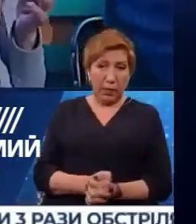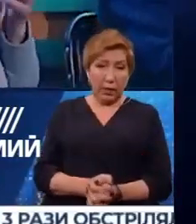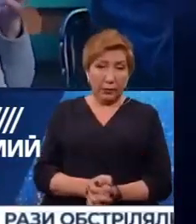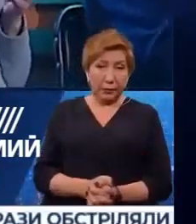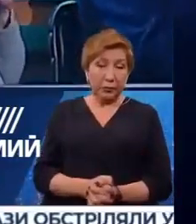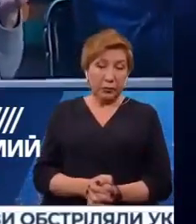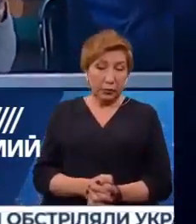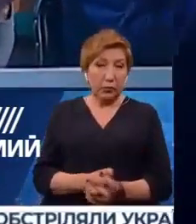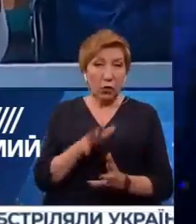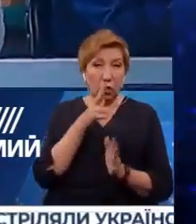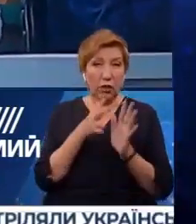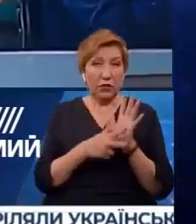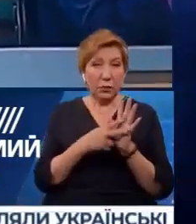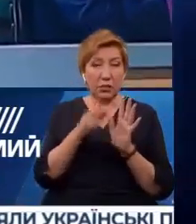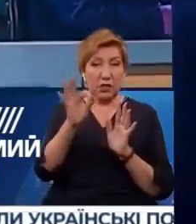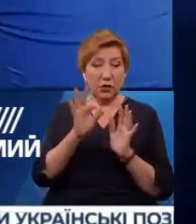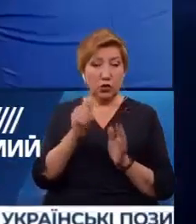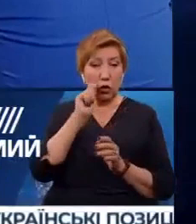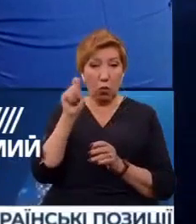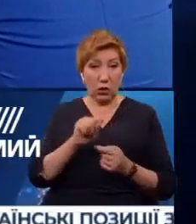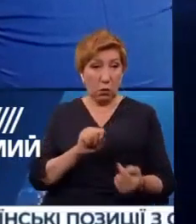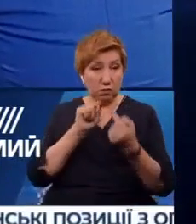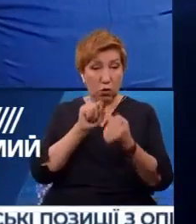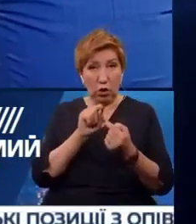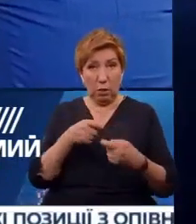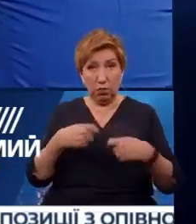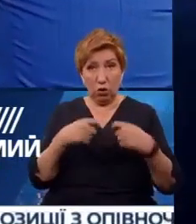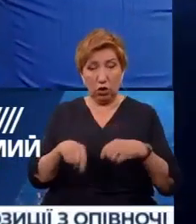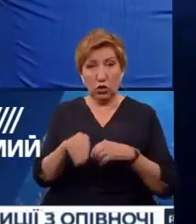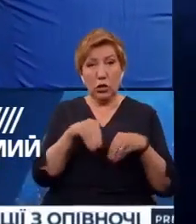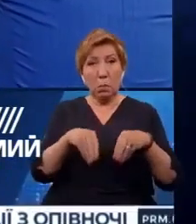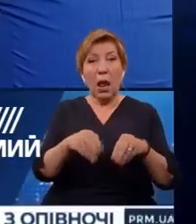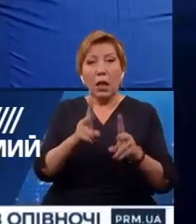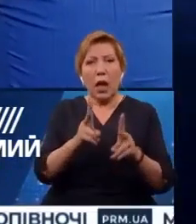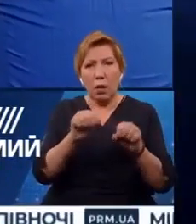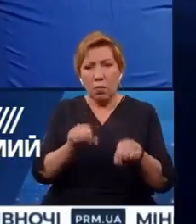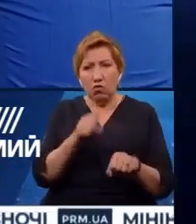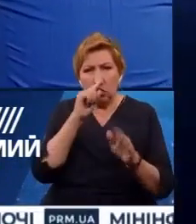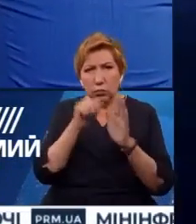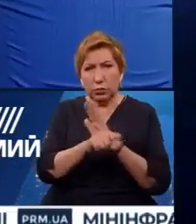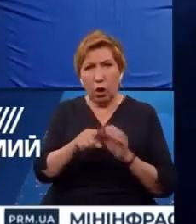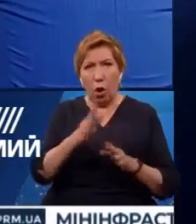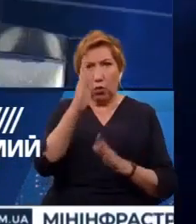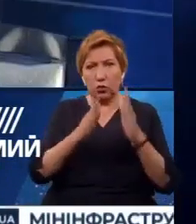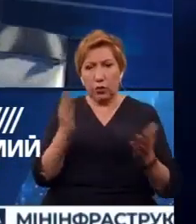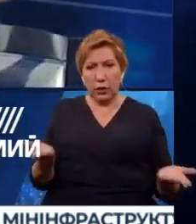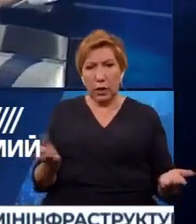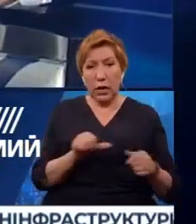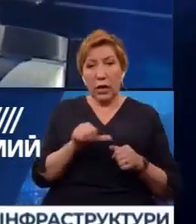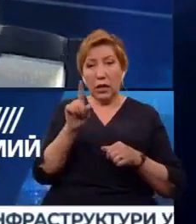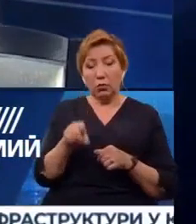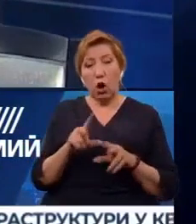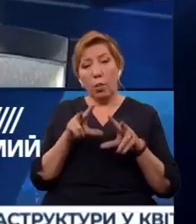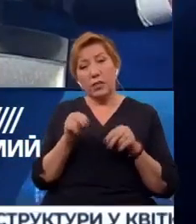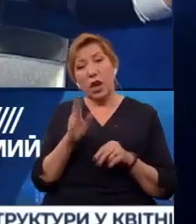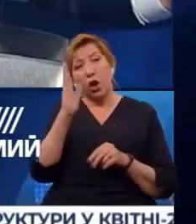Сьогодні, коли 80% українців проти продажу землі, яке ви маєте право це голосувати? Крім того,